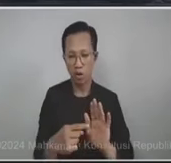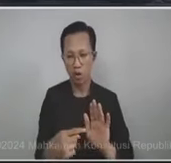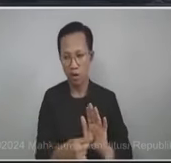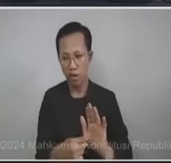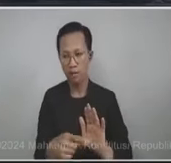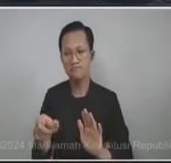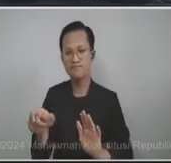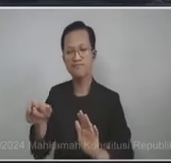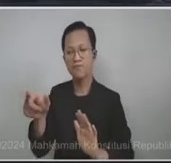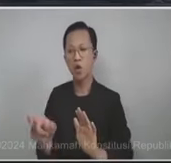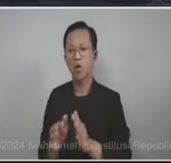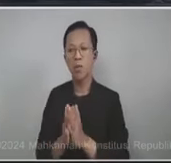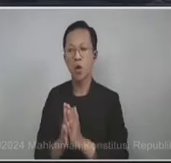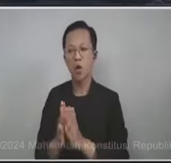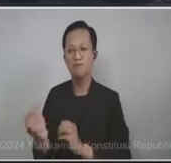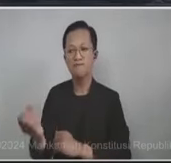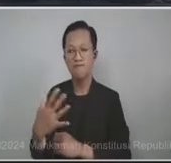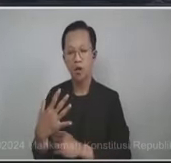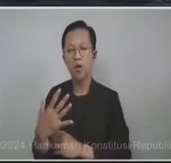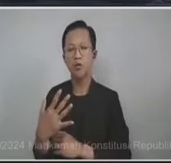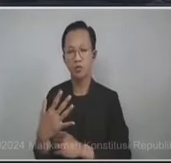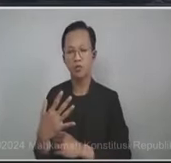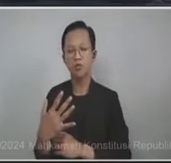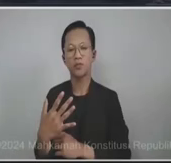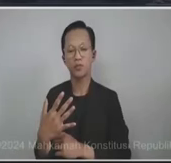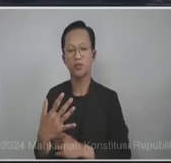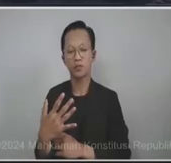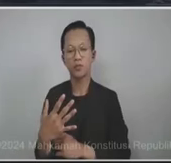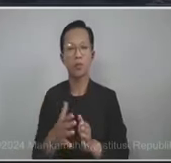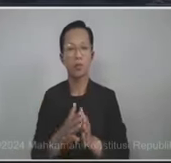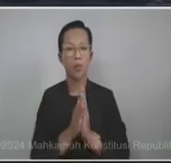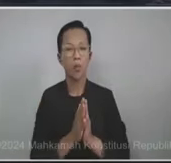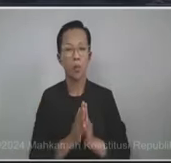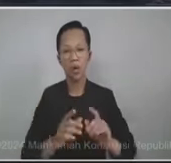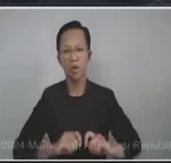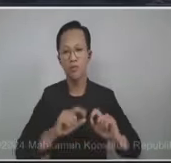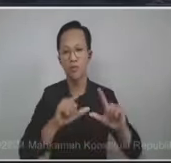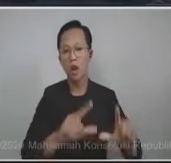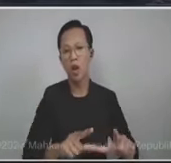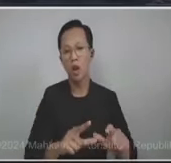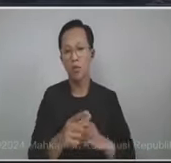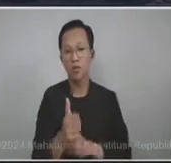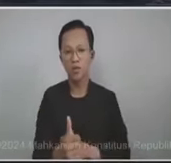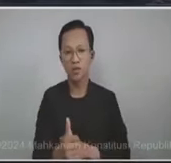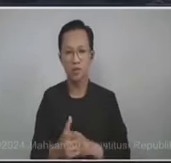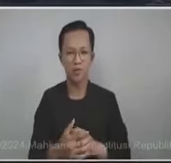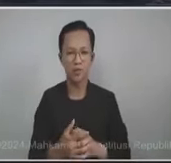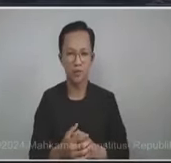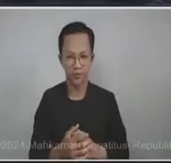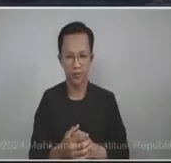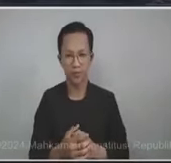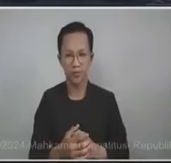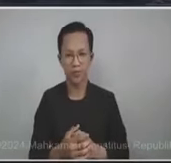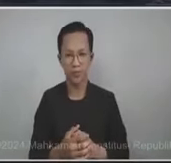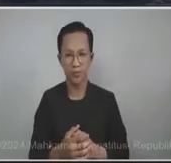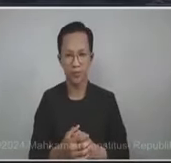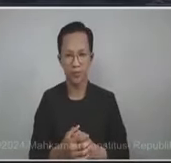hukum untuk bertindak sebagai pemohon di dalam mengajukan permohonan aku dalam provinsi perkara nomor